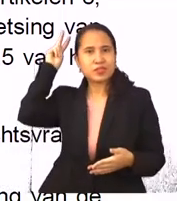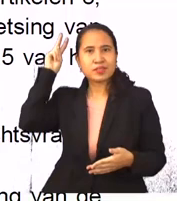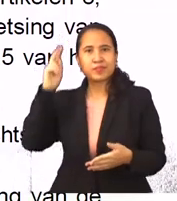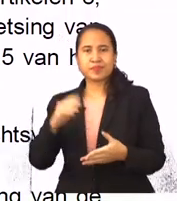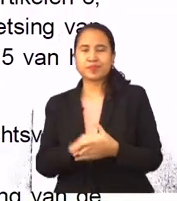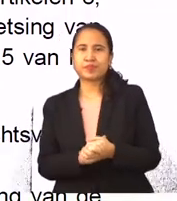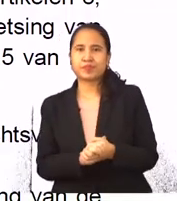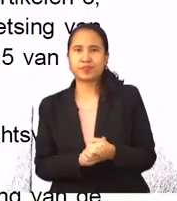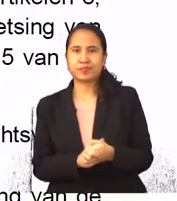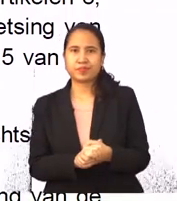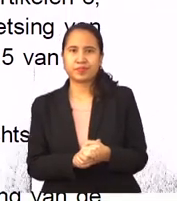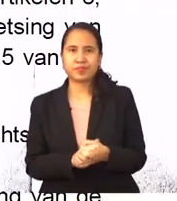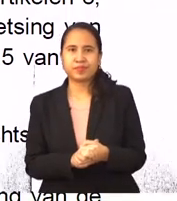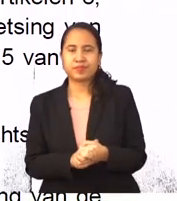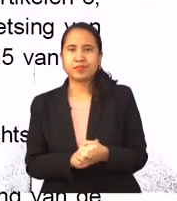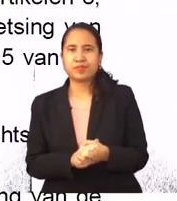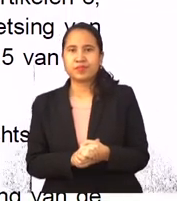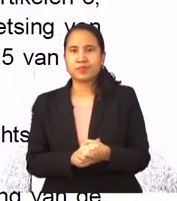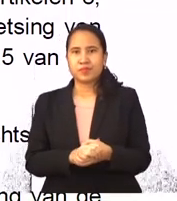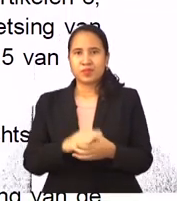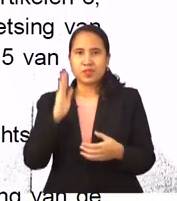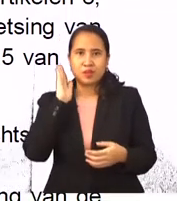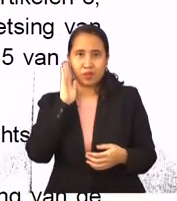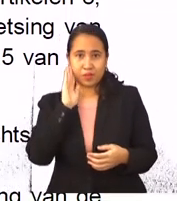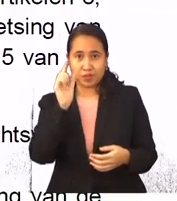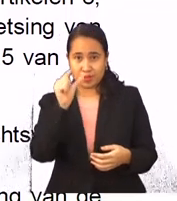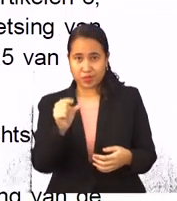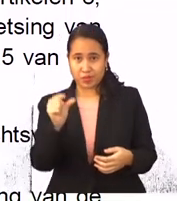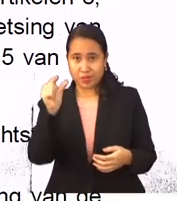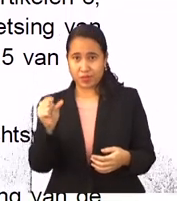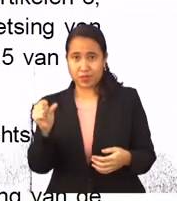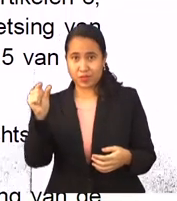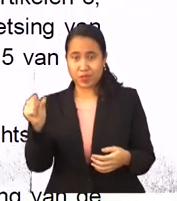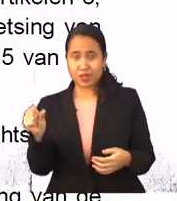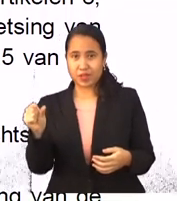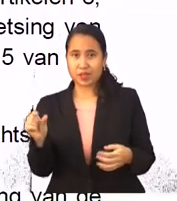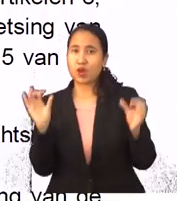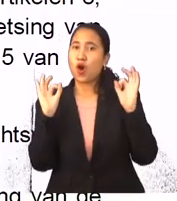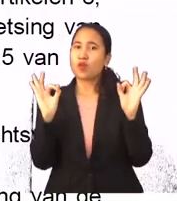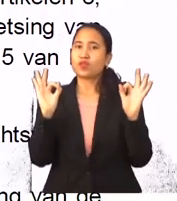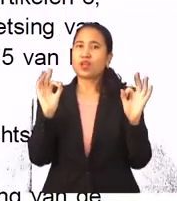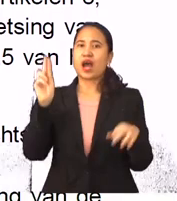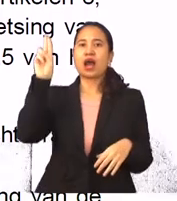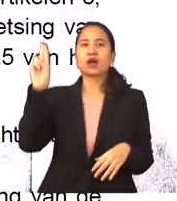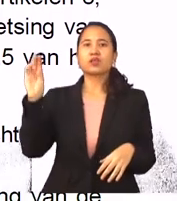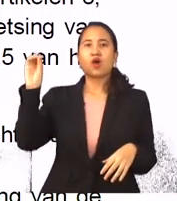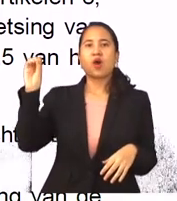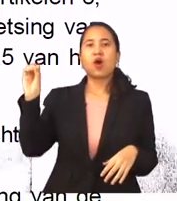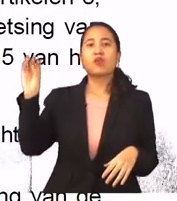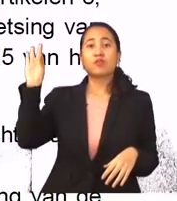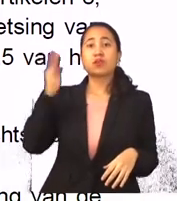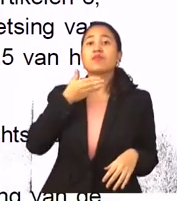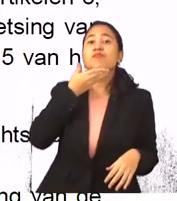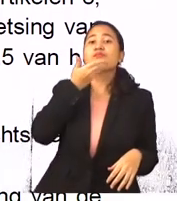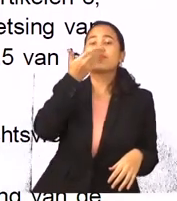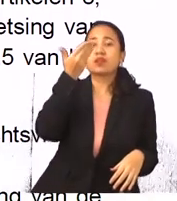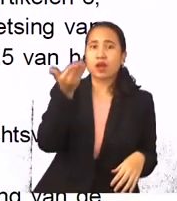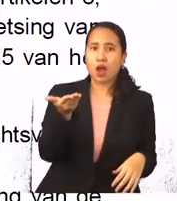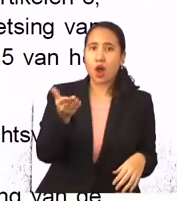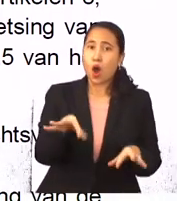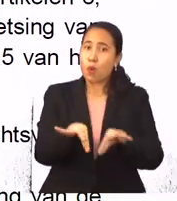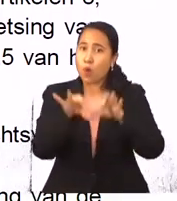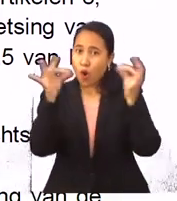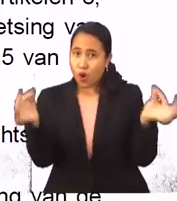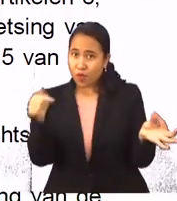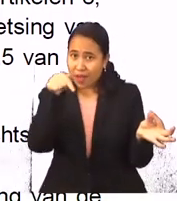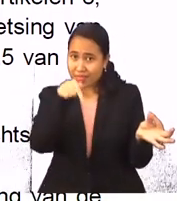volkenrechtelijke overeenkomst. Verzoekers doen dan ook een formeel verzoek aan het constitutioneel hof om ter oplossing van